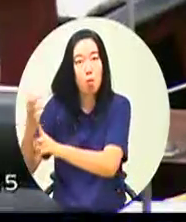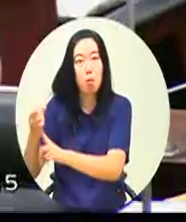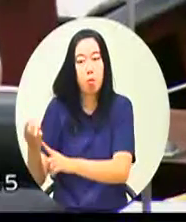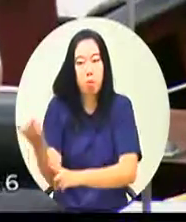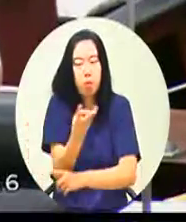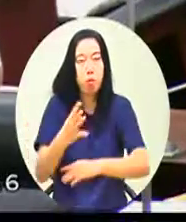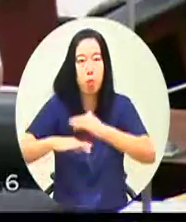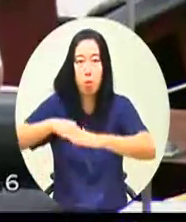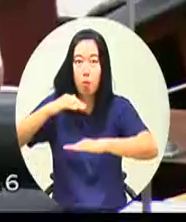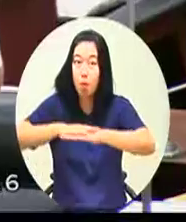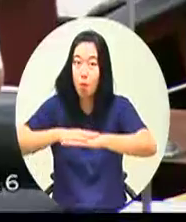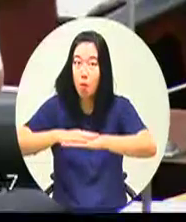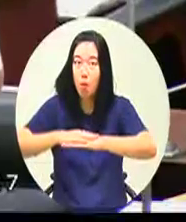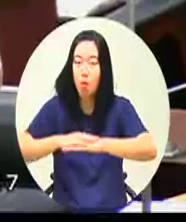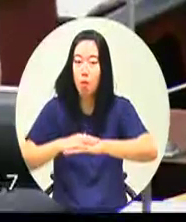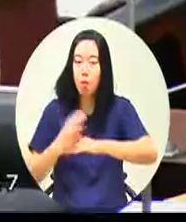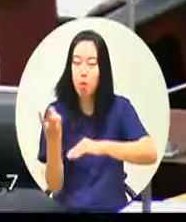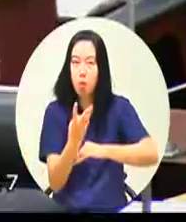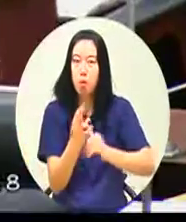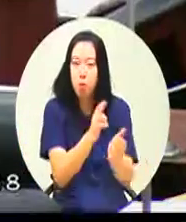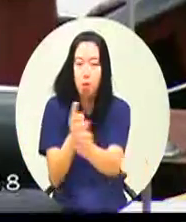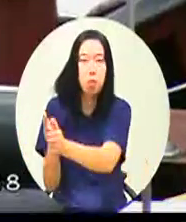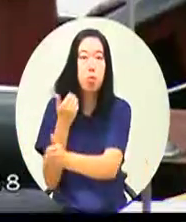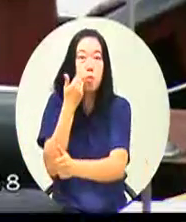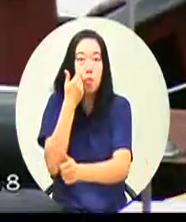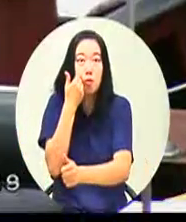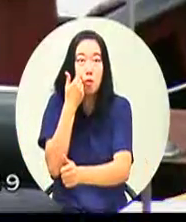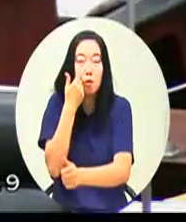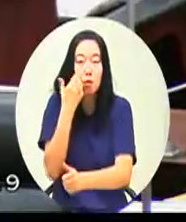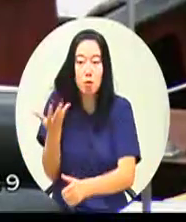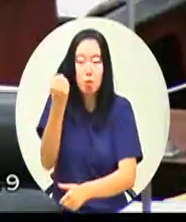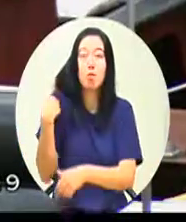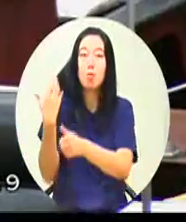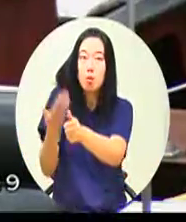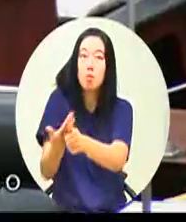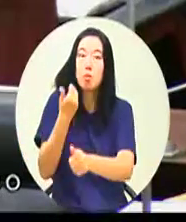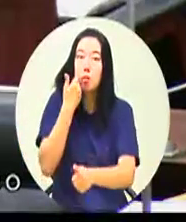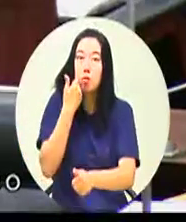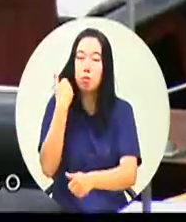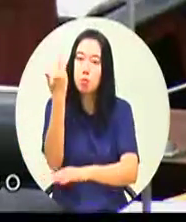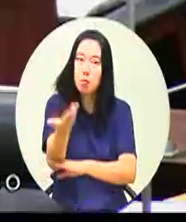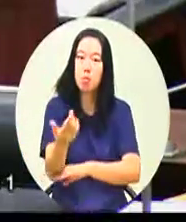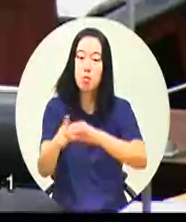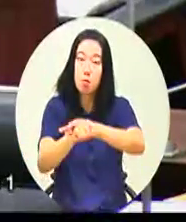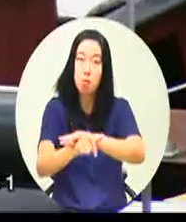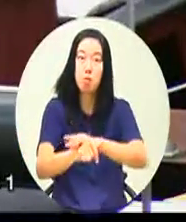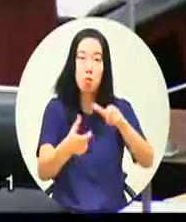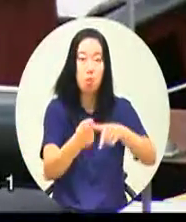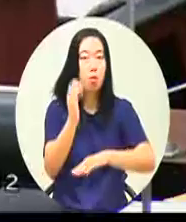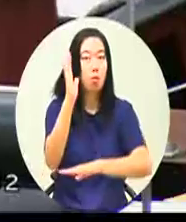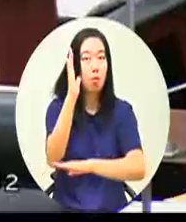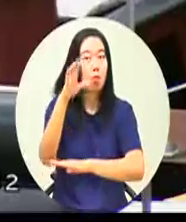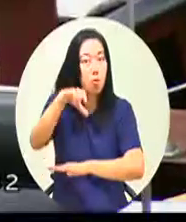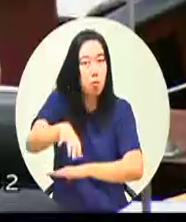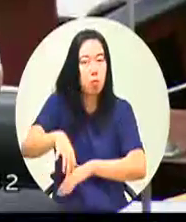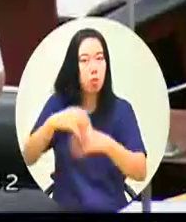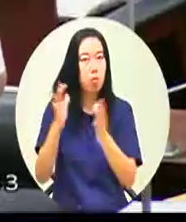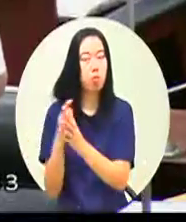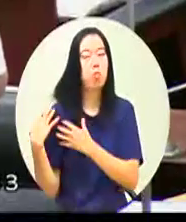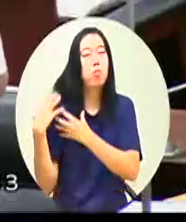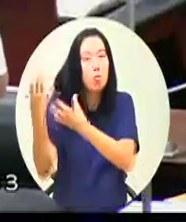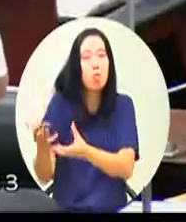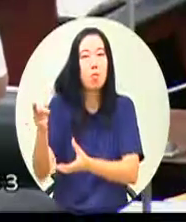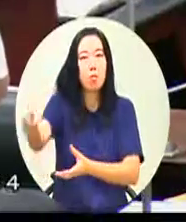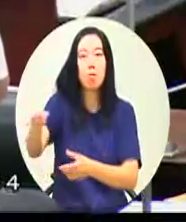要叫什么人来啊？规个去授权给其中六龟区公所。诶，区长全权去救灾一个处